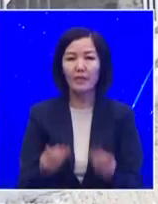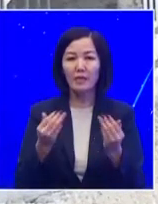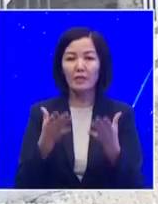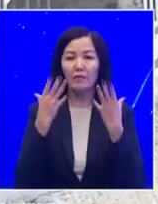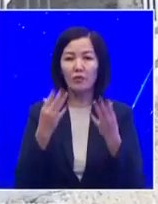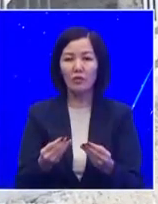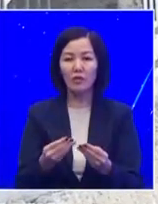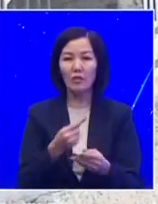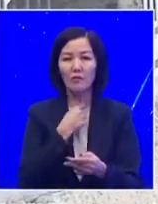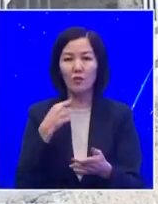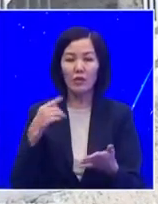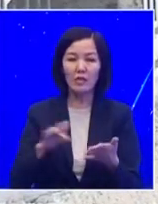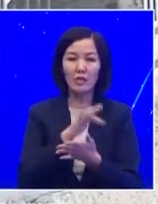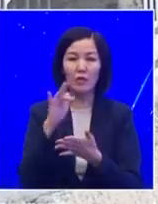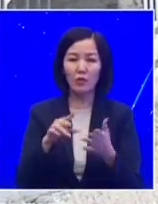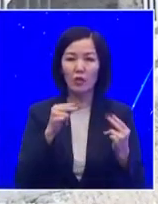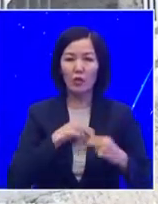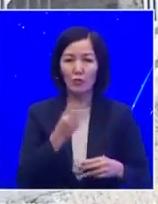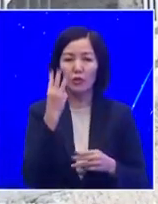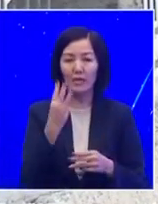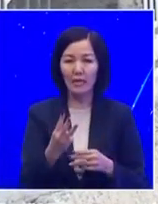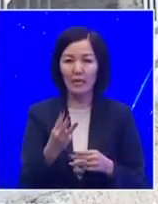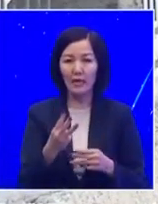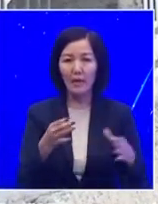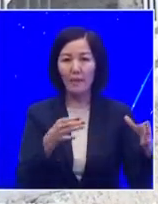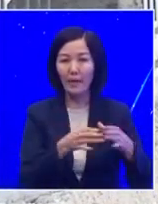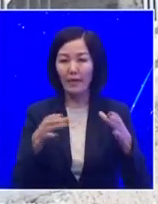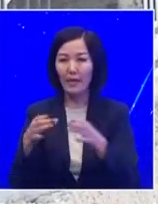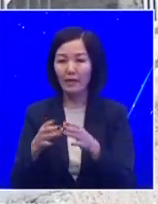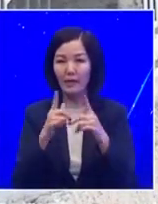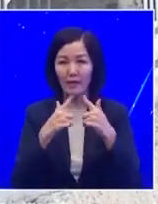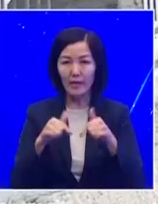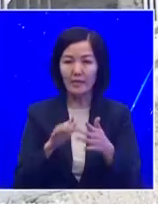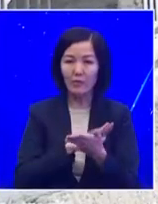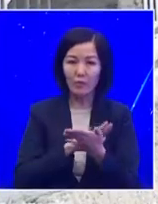день в городе Талдыкурган работают 3 подрядные организации